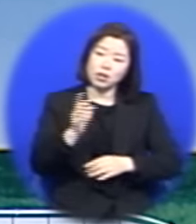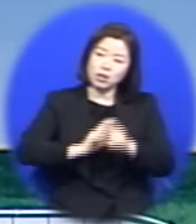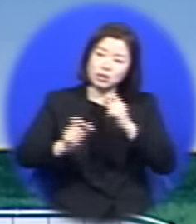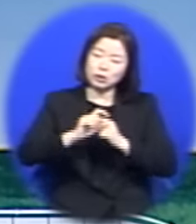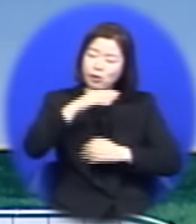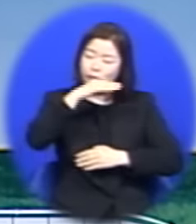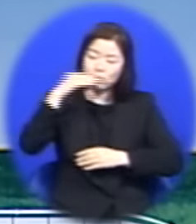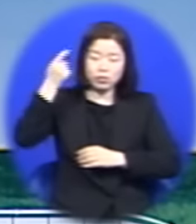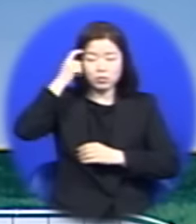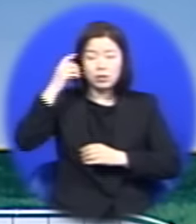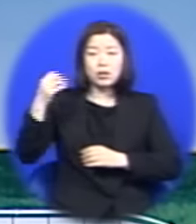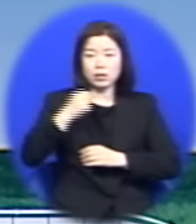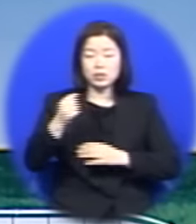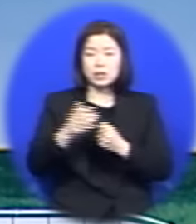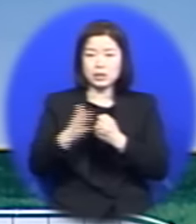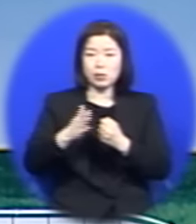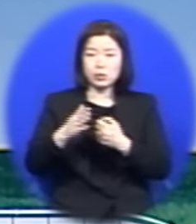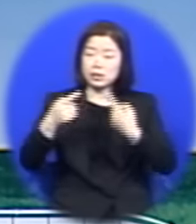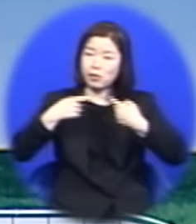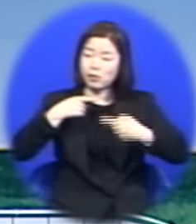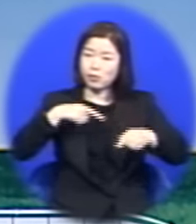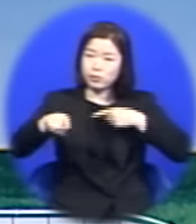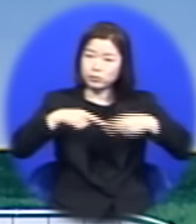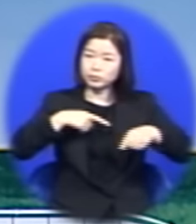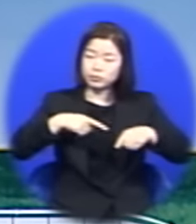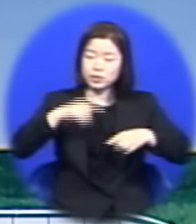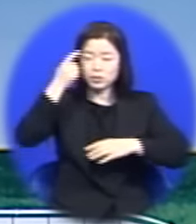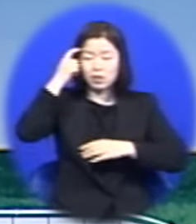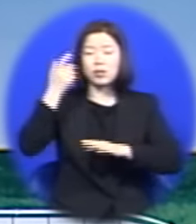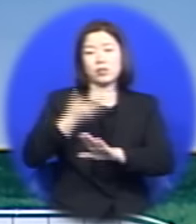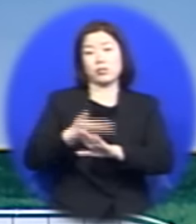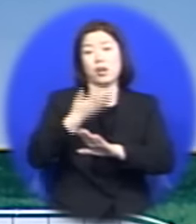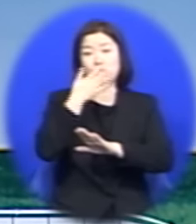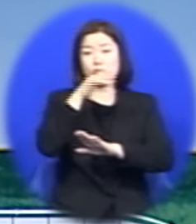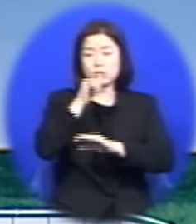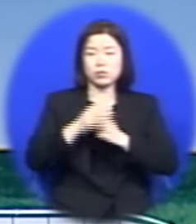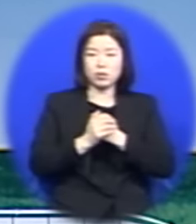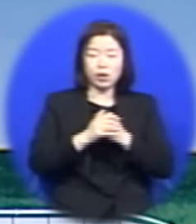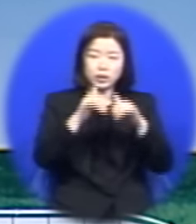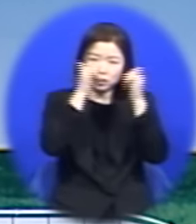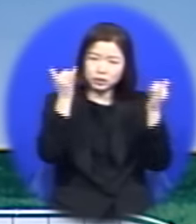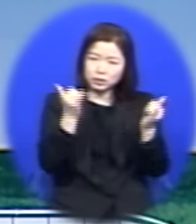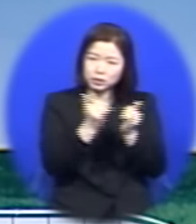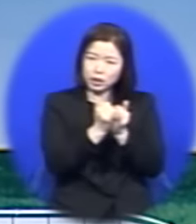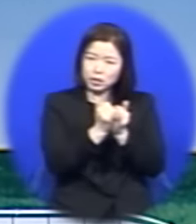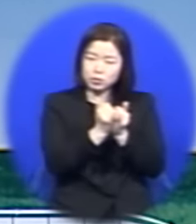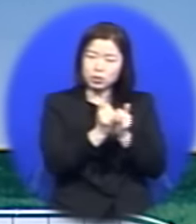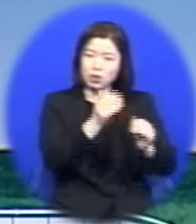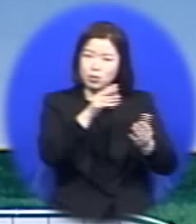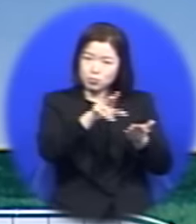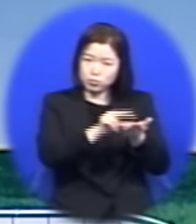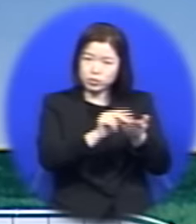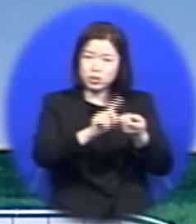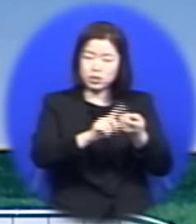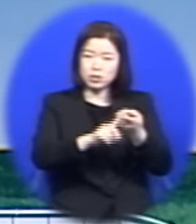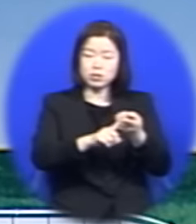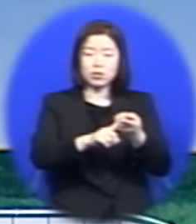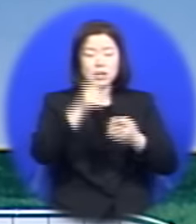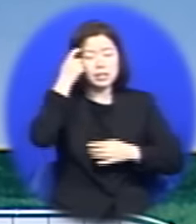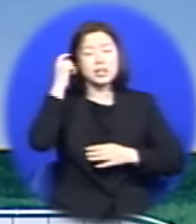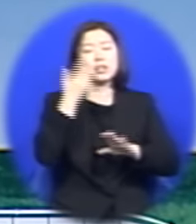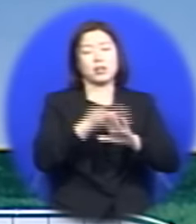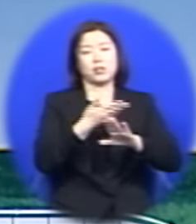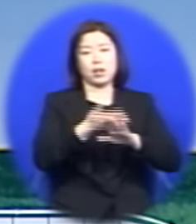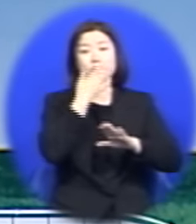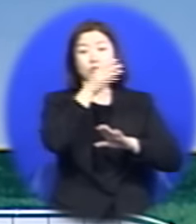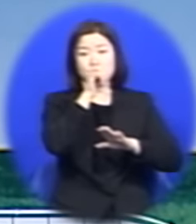옳다고 생각하니까 정치적인 견해가 달라질 수도 있는 거죠. 사회적인 이슈에 대해서 의견이 다를 수 있습니다.